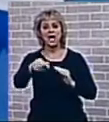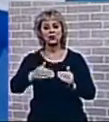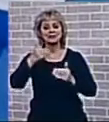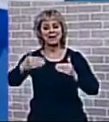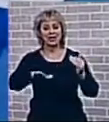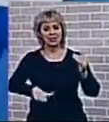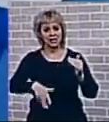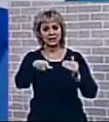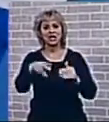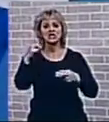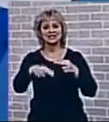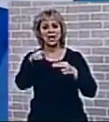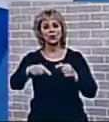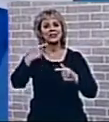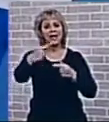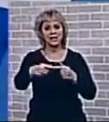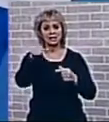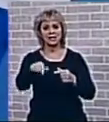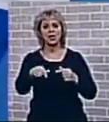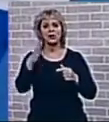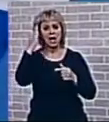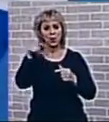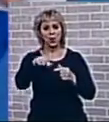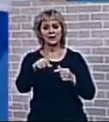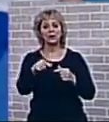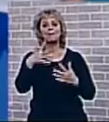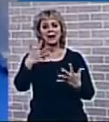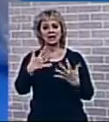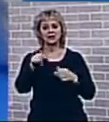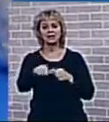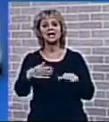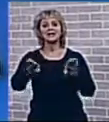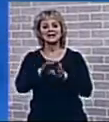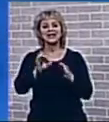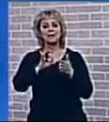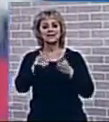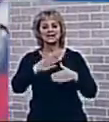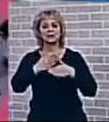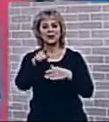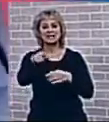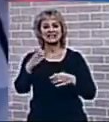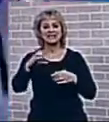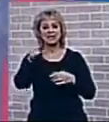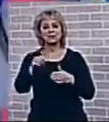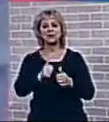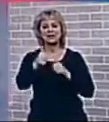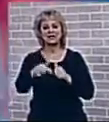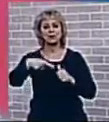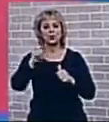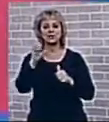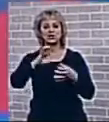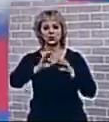передней ноги и закончи дальней, на голову. Понятно? Такие подсказки помогли серебряному призеру